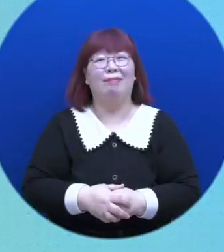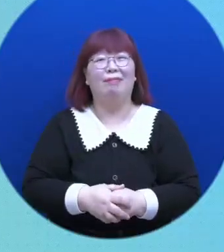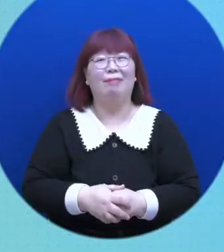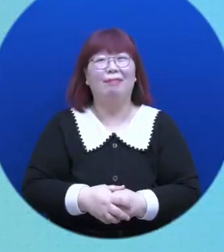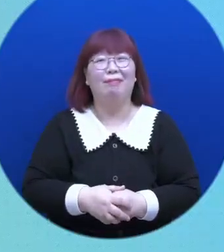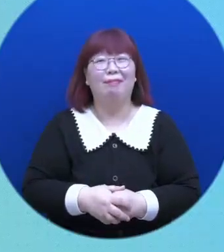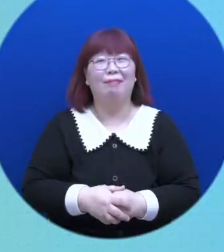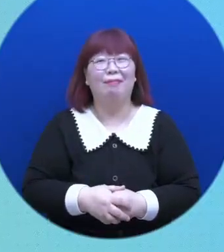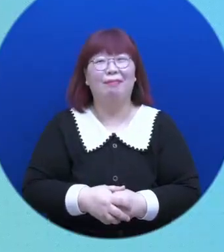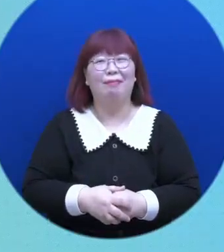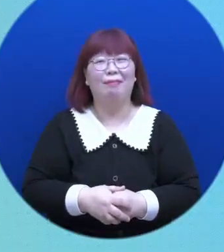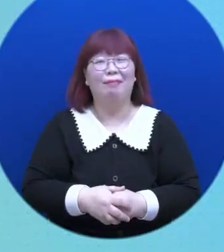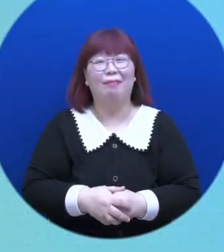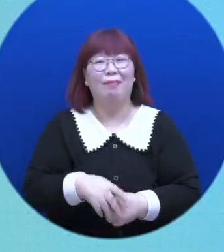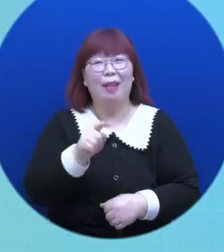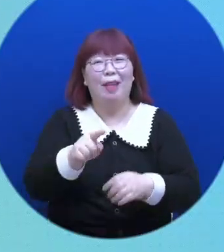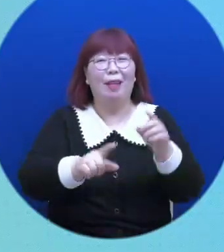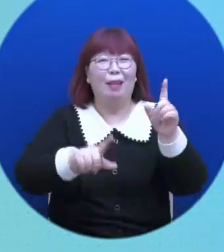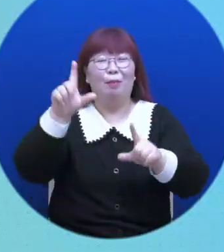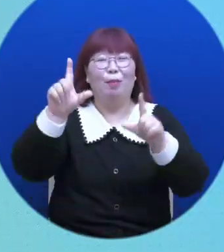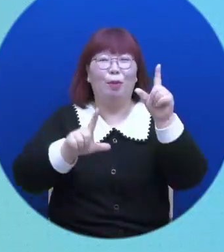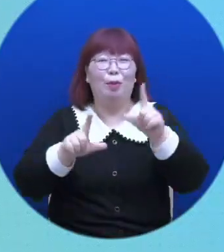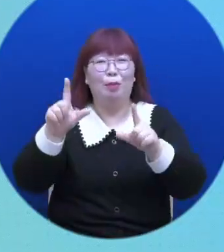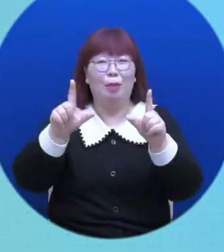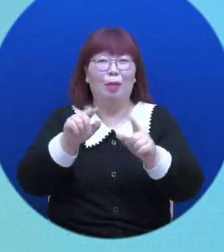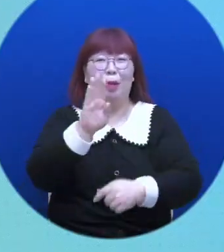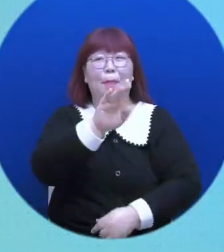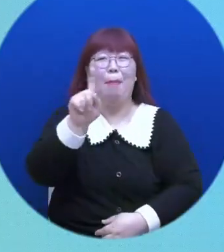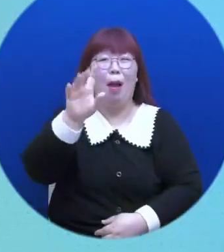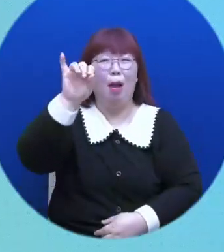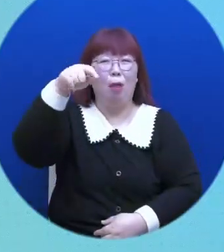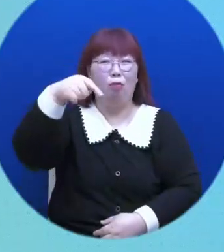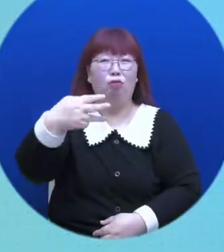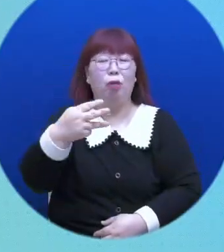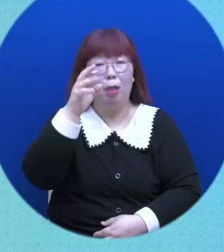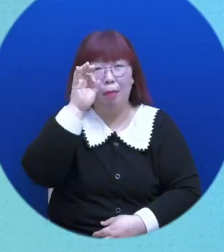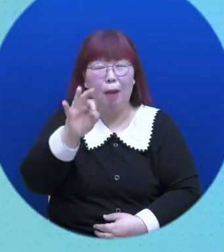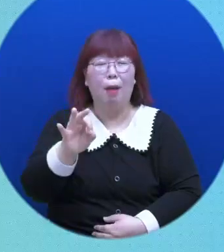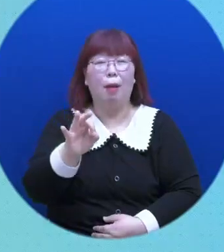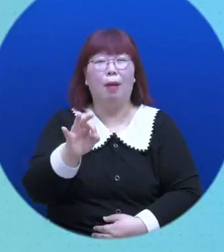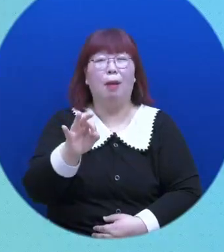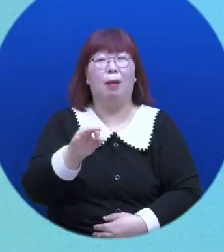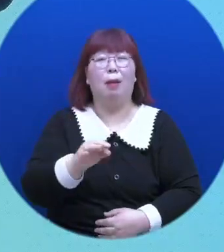거야. 그 모습을 바울이 보고 뭐라고 그래 성경?